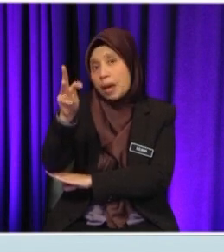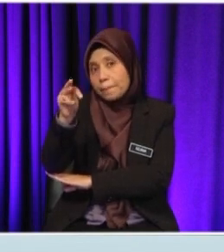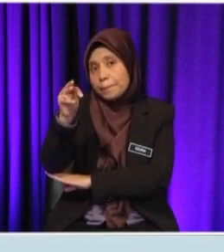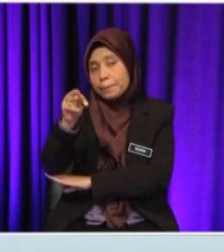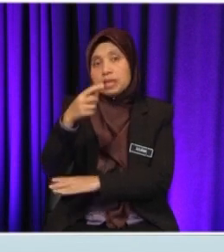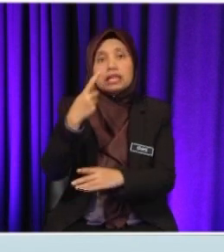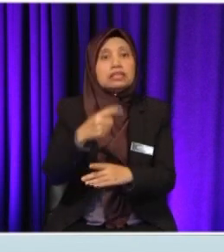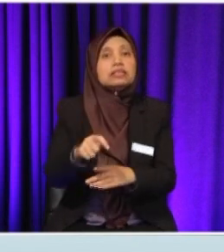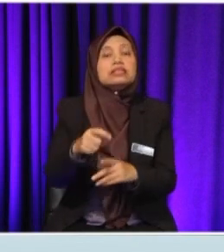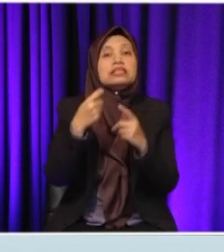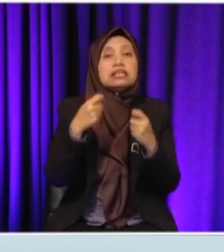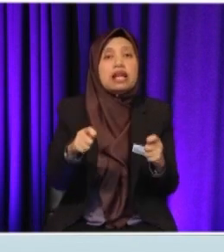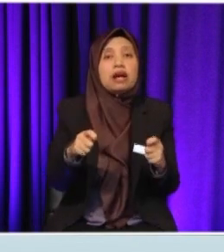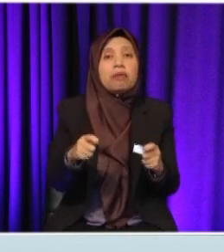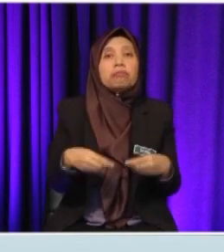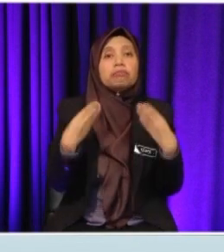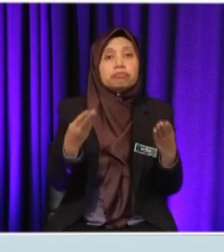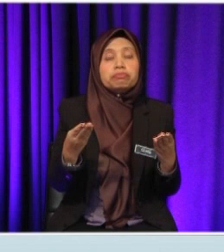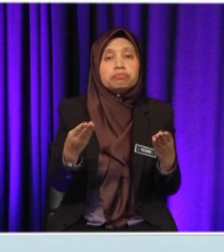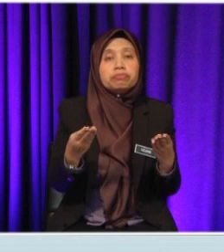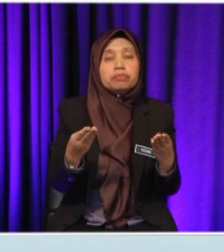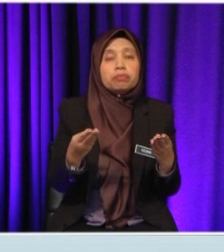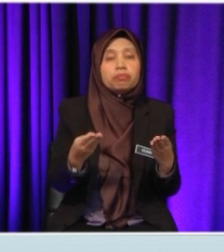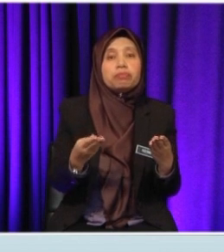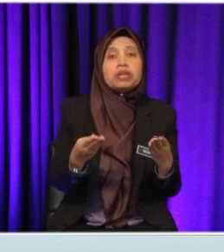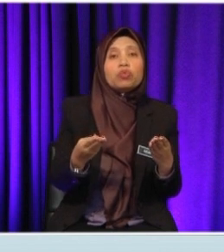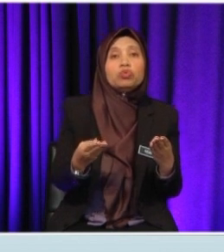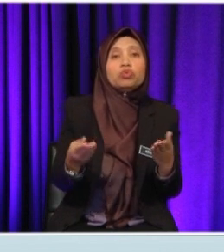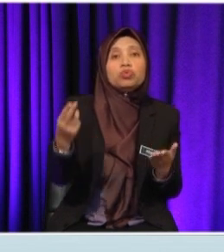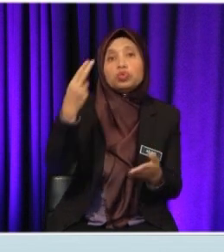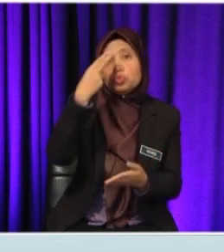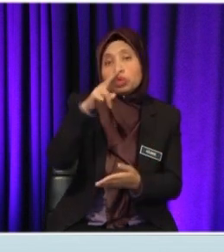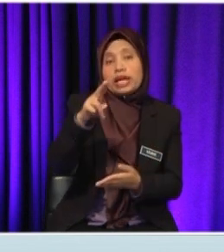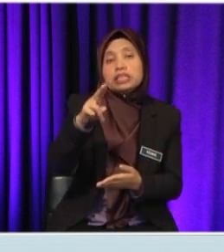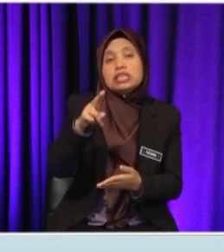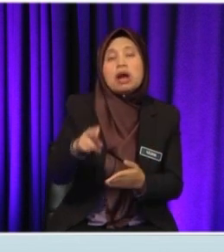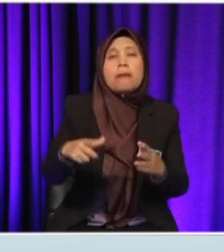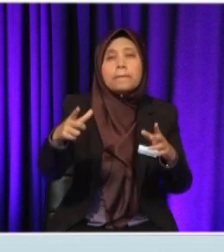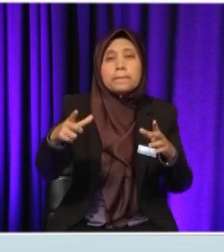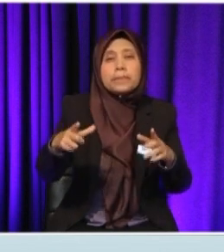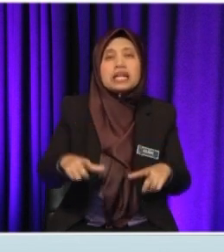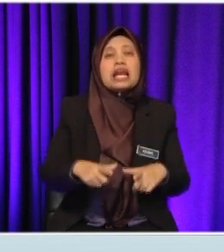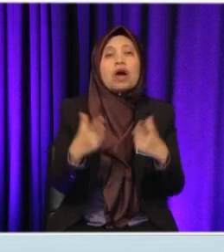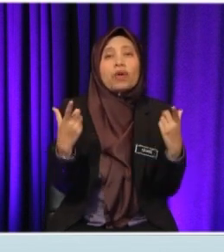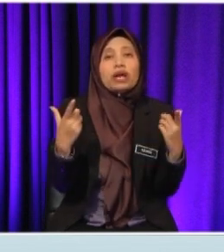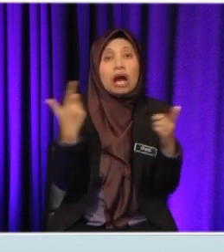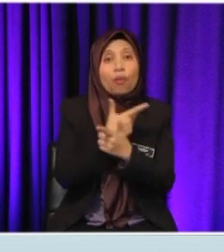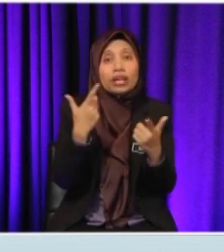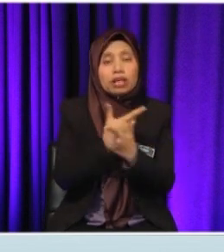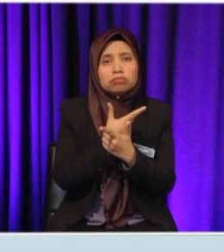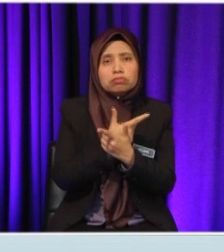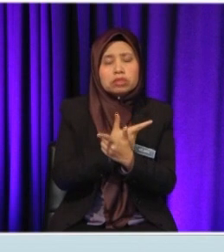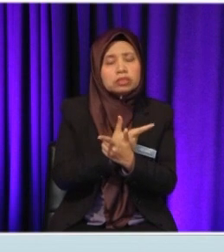telah memberi komen secara dengan memetik peruntukan atau kontrak ini adalah yang berlawanan. Okey, kemudian seorang yang berterus